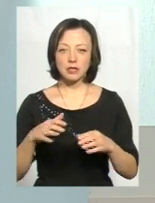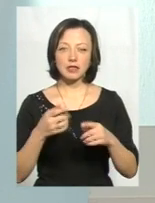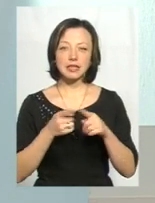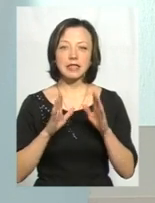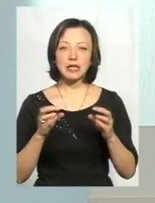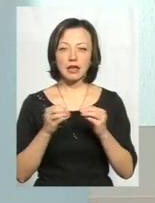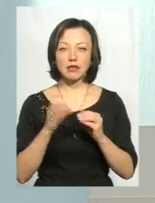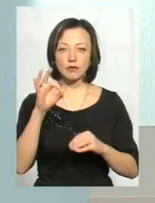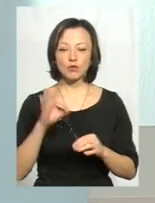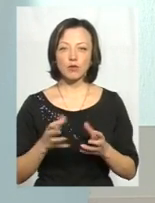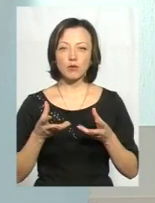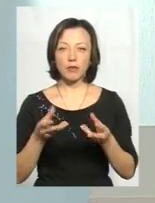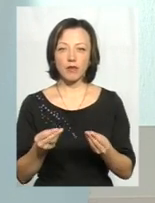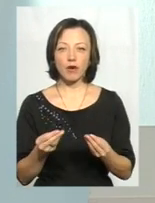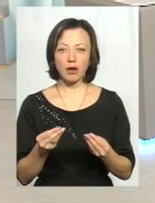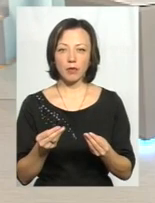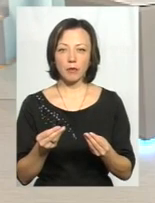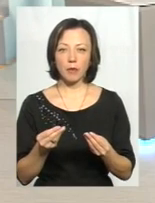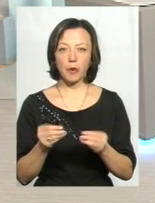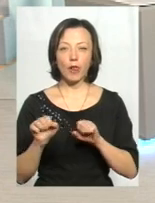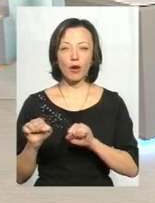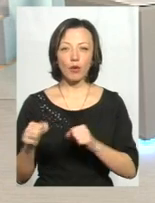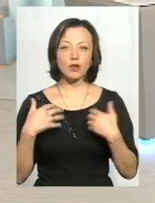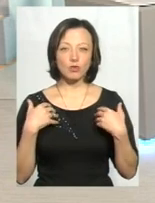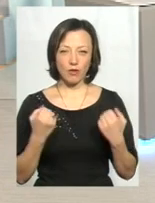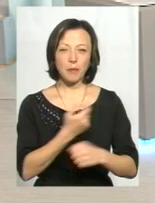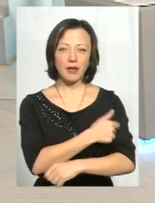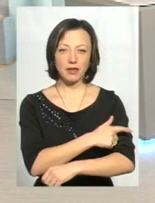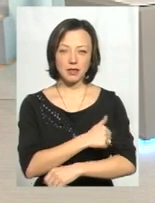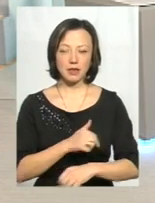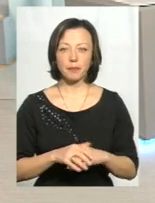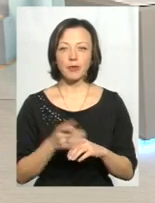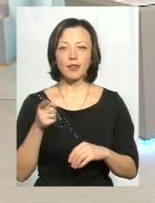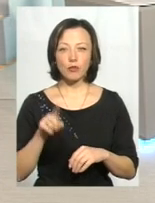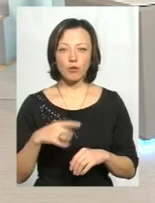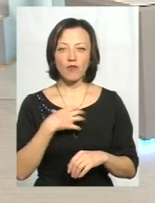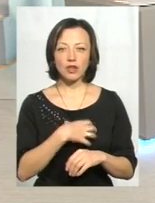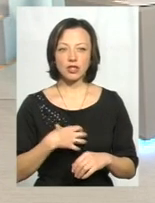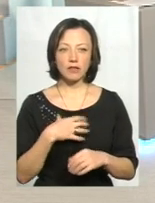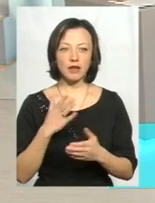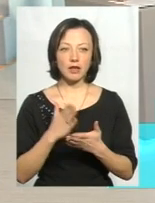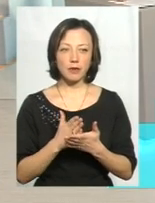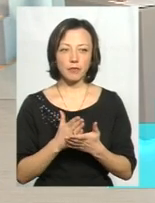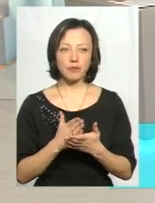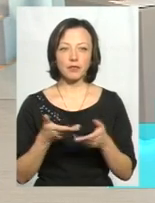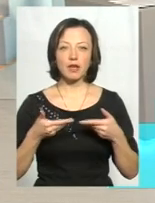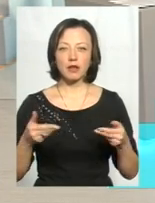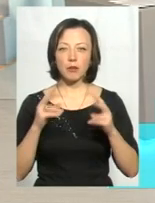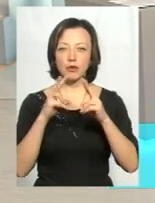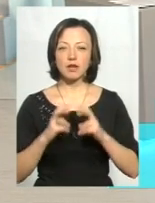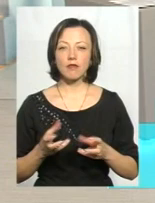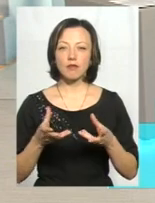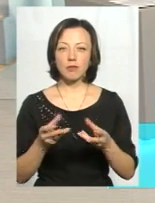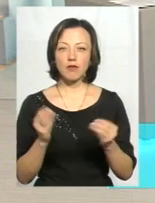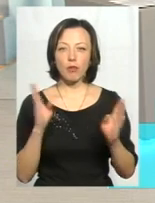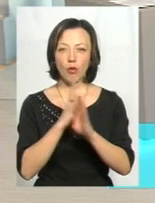10% впливає охорона здоров'я, на стан здоров'я населення. Тому досить важливо є нам розглянути вплив